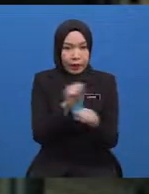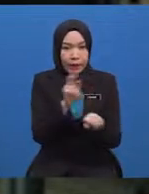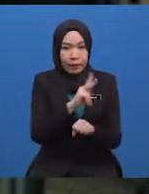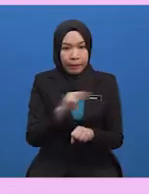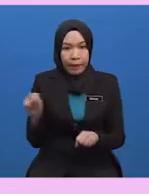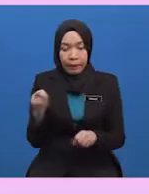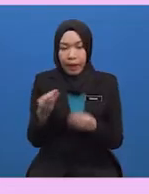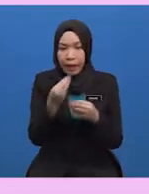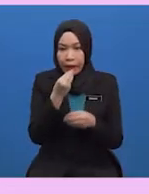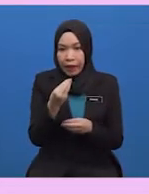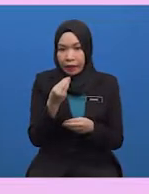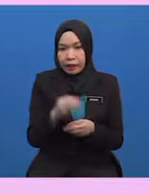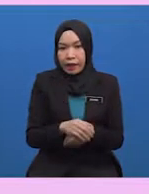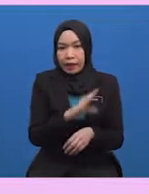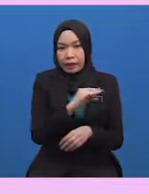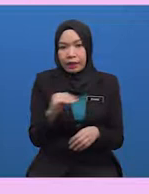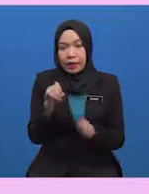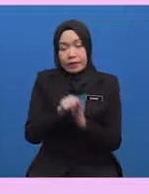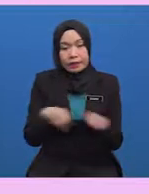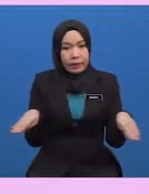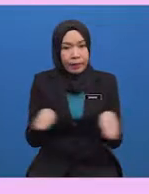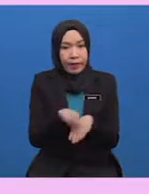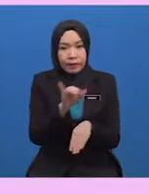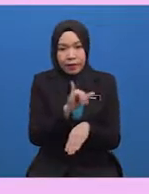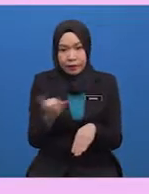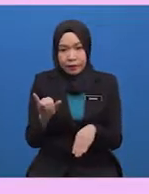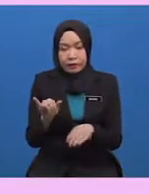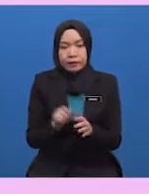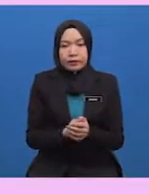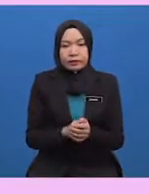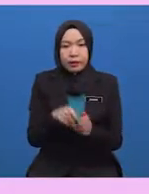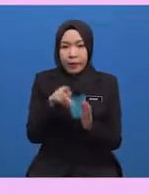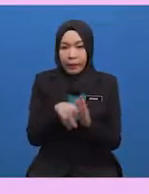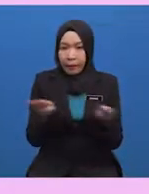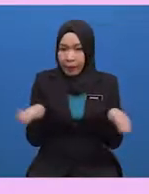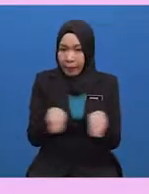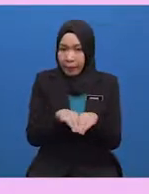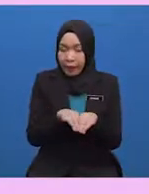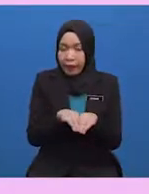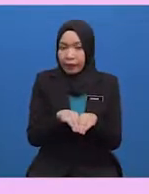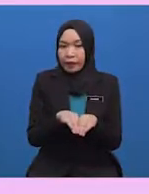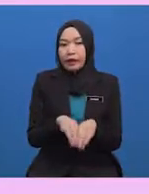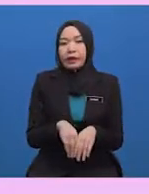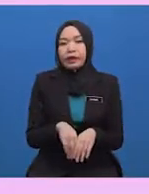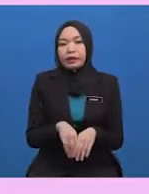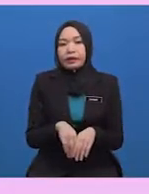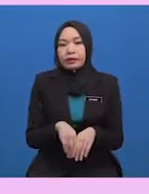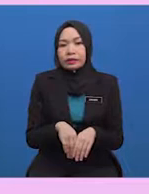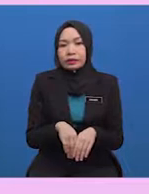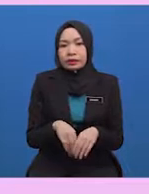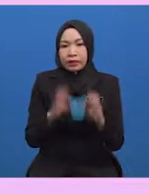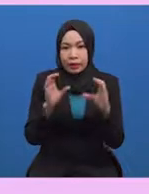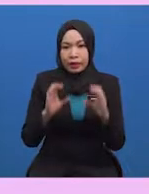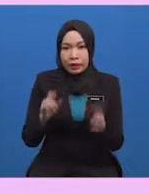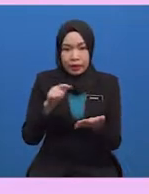sebagainya. Penyediaan kemudahan asas dan pelbagai kemudahan sosial ini mewujudkan